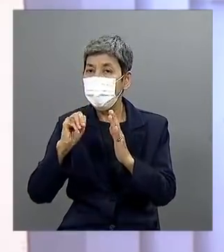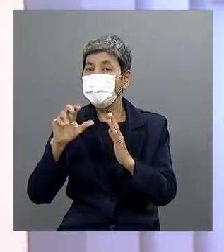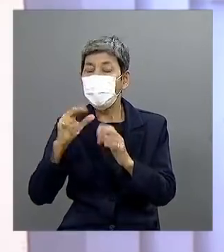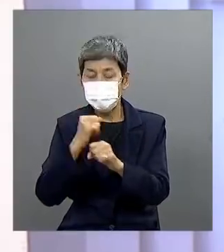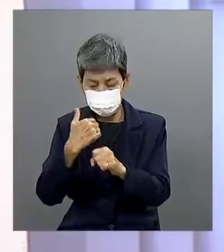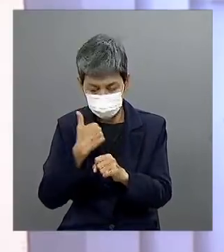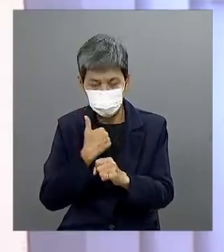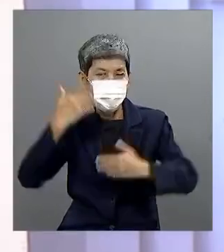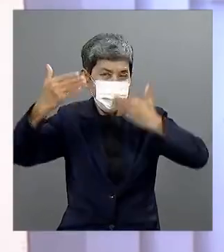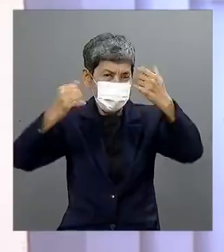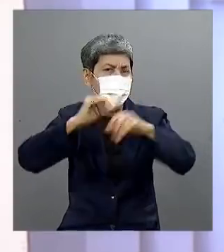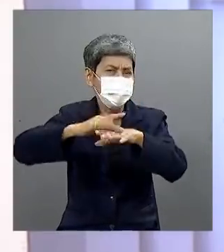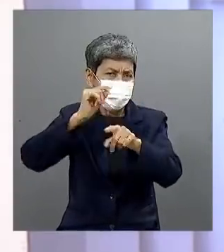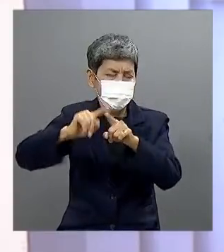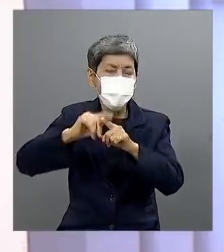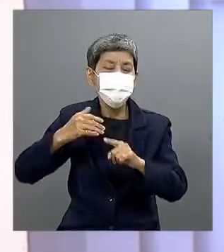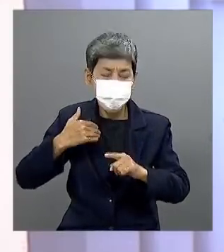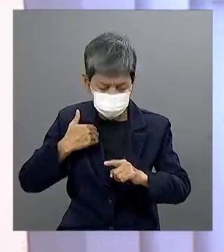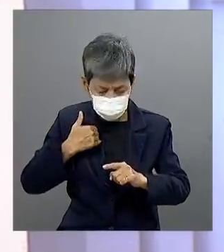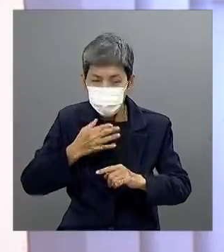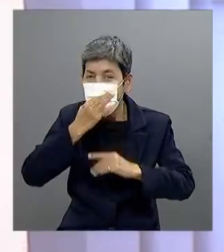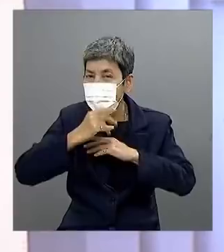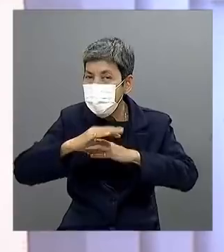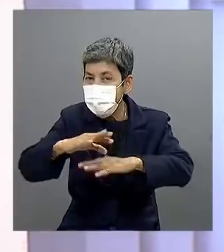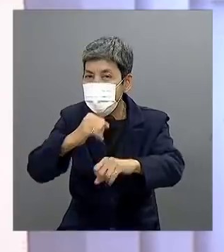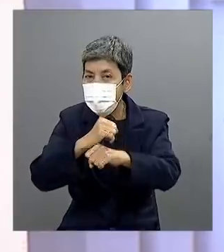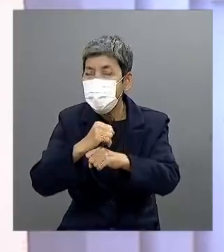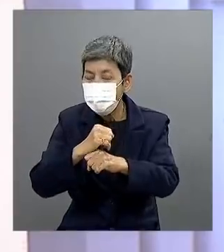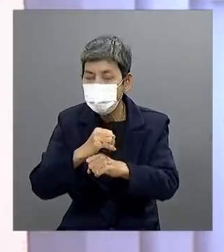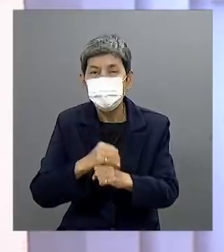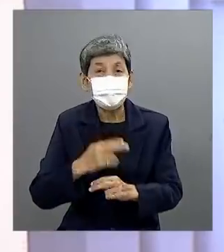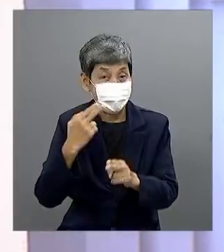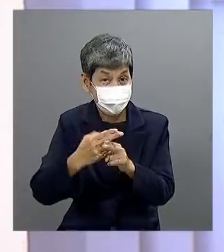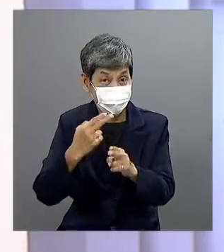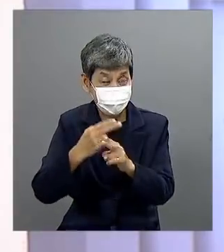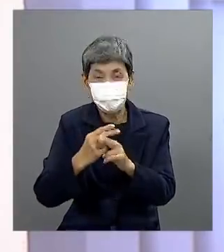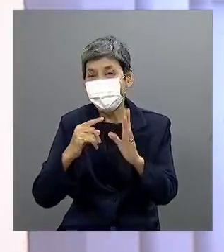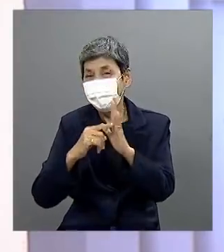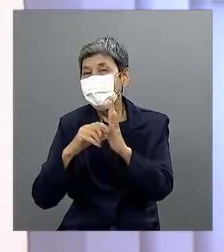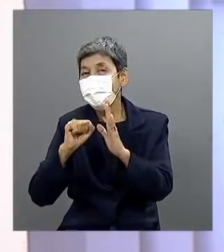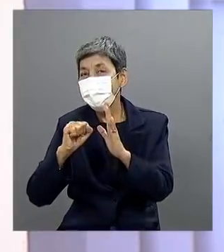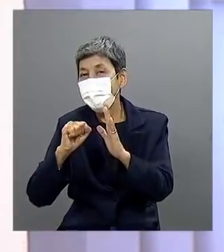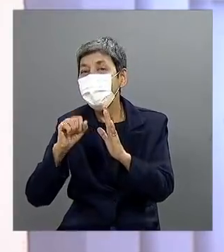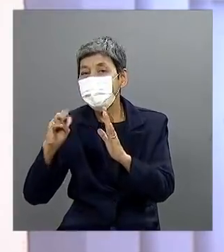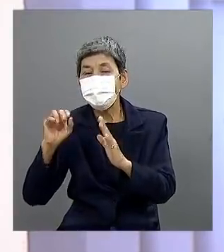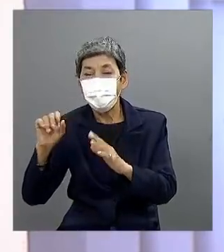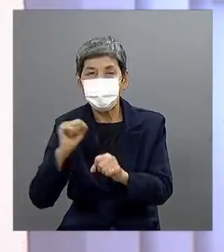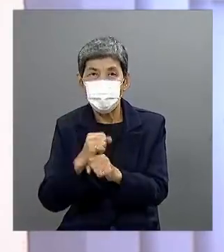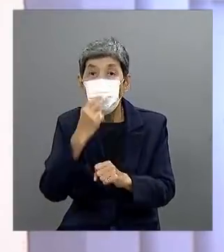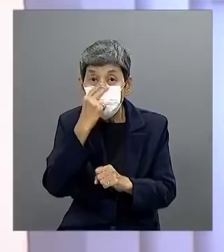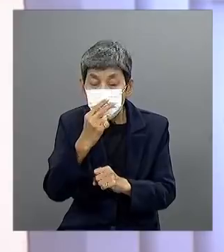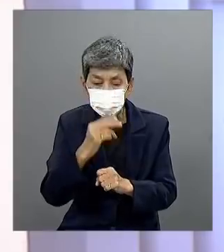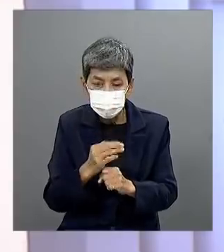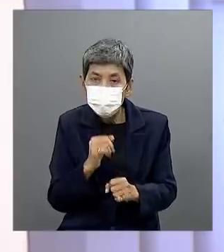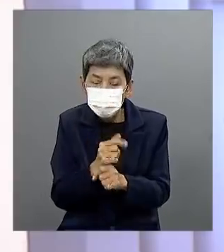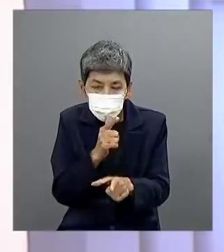รมชาติวิทยาและเกาะทะเลไทยที่บอกกันไปที่เป็นอีกชื่อหนึ่งของเกาะแสมสารนั่นเองนอกจากนั้นน้องโบ๊ทจะพาไปดูการเพาะพันธุ์ปะการังด้ว